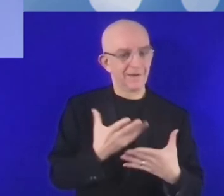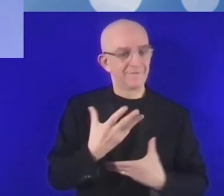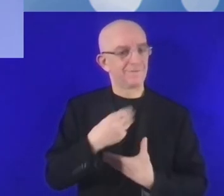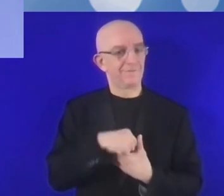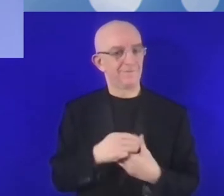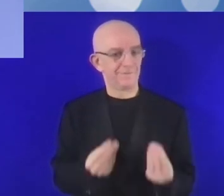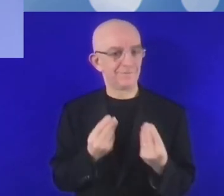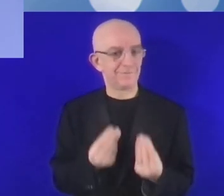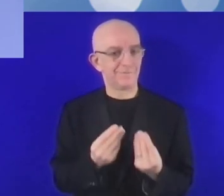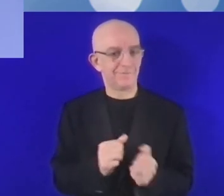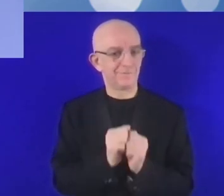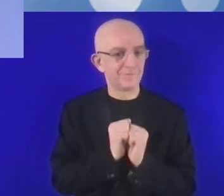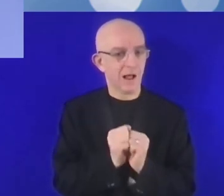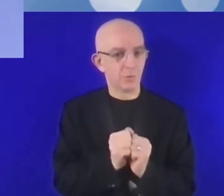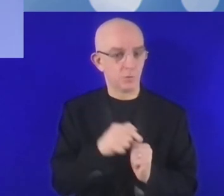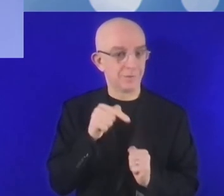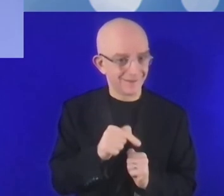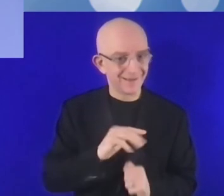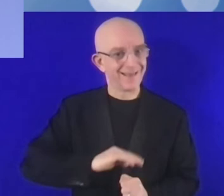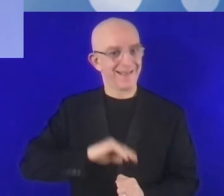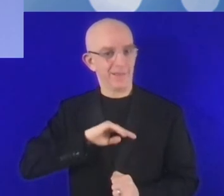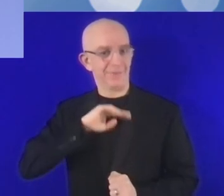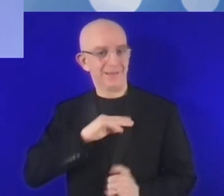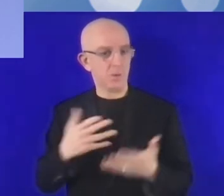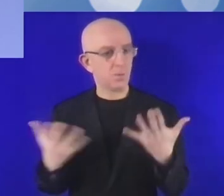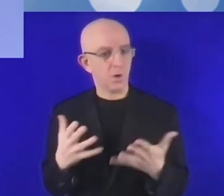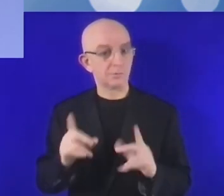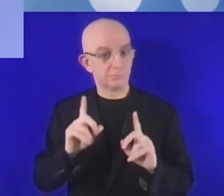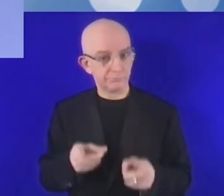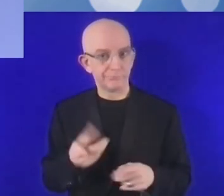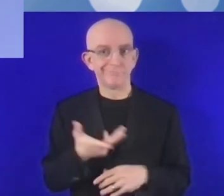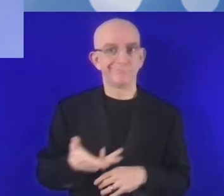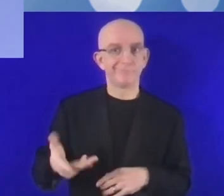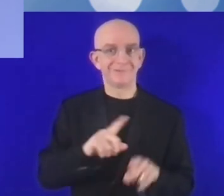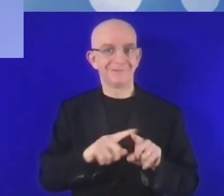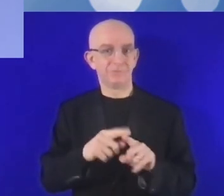compte dans ces domaines qui sont perçus communément